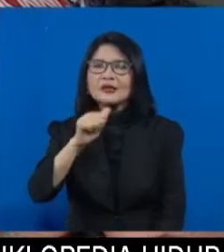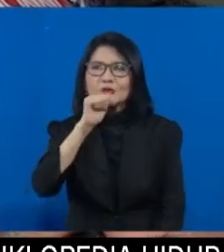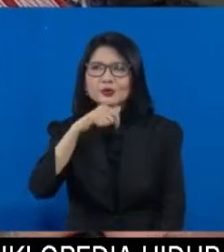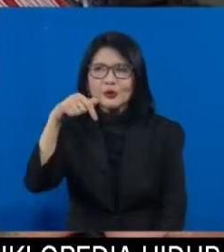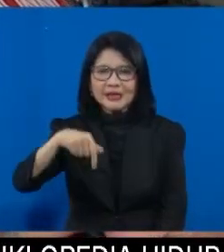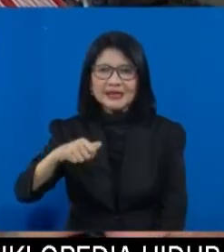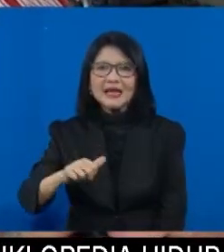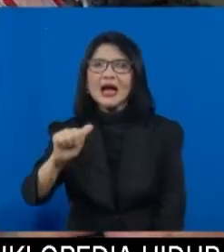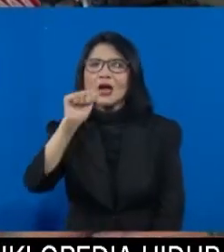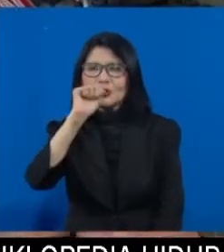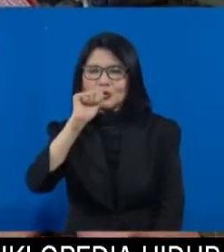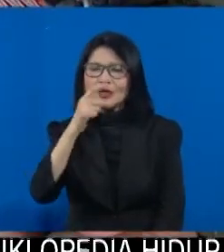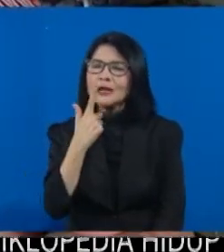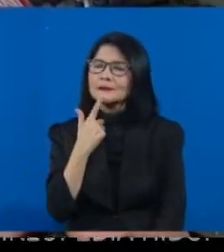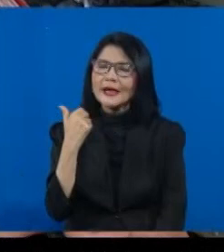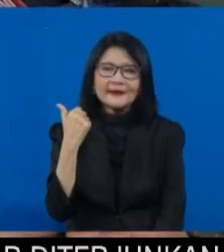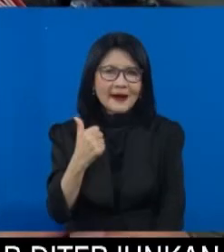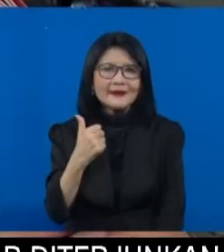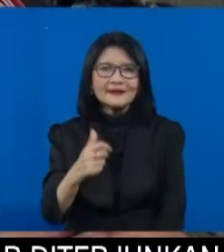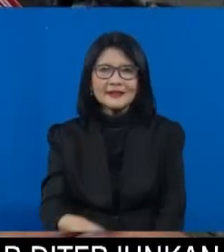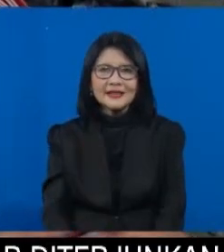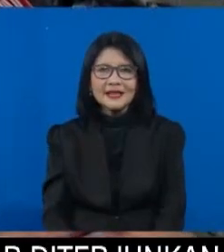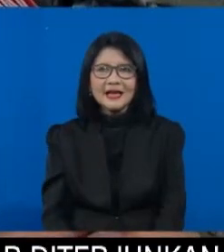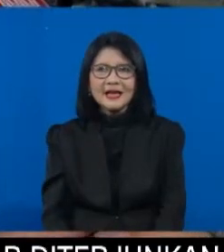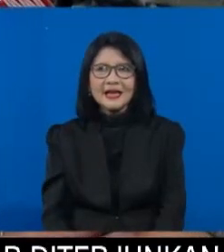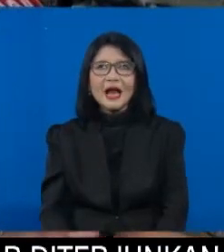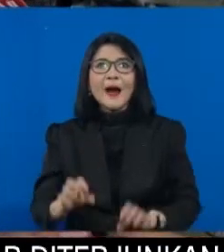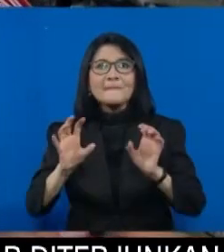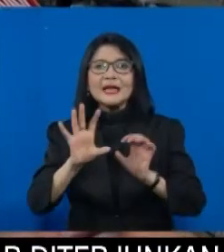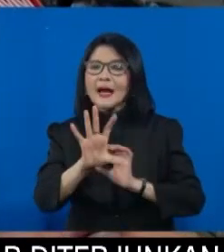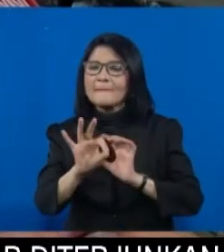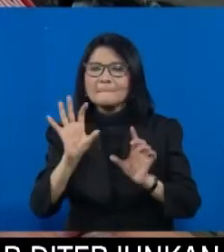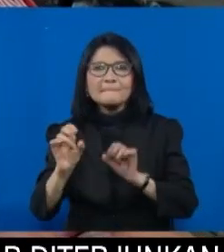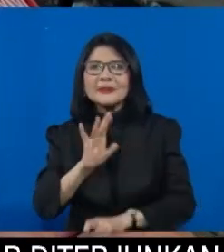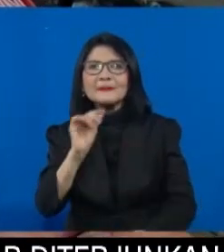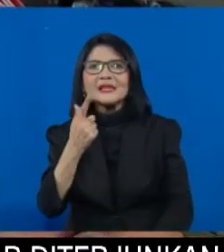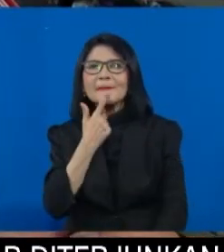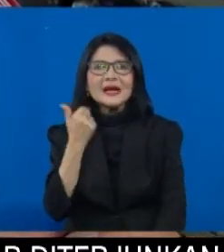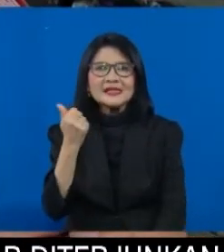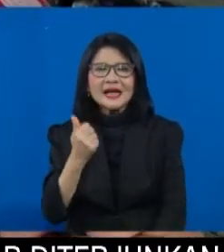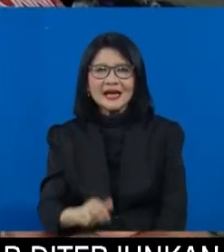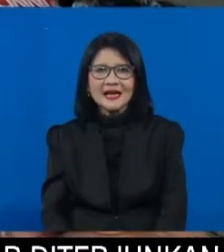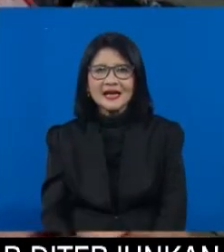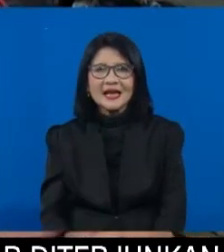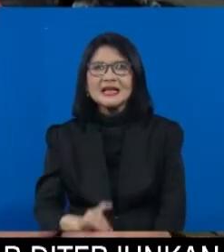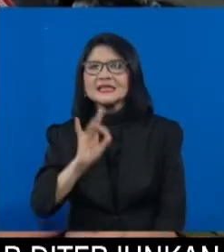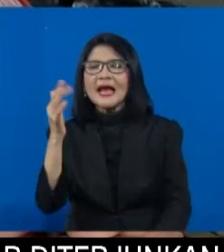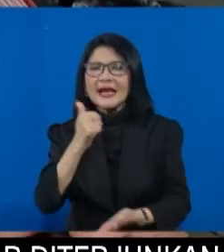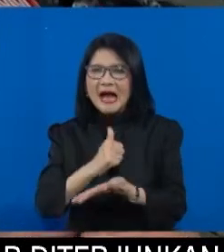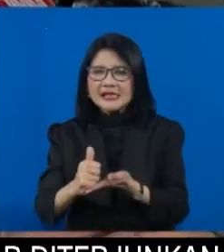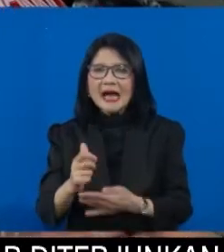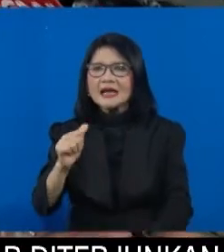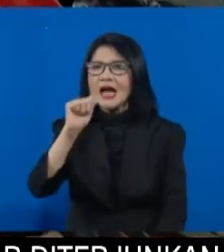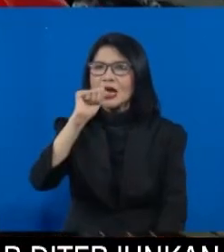jadi susunya itu kerasa banget ya. Terus banyak juga pilihan rasanya. Jadi nggak hanya susu original, ada juga